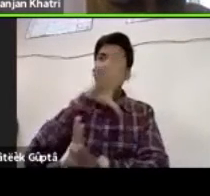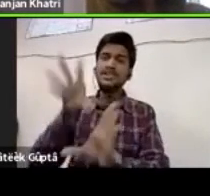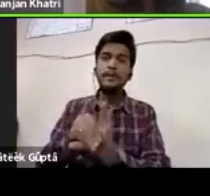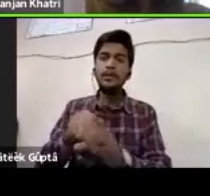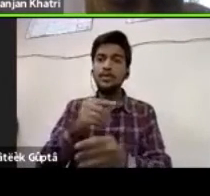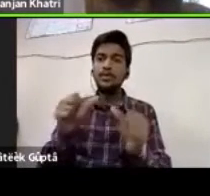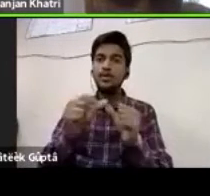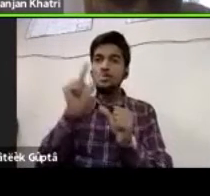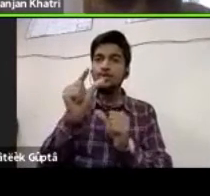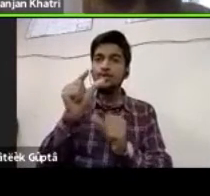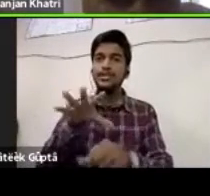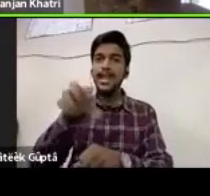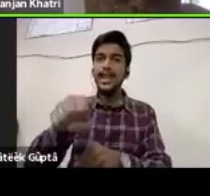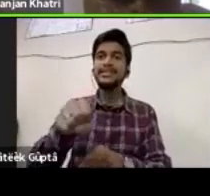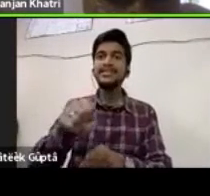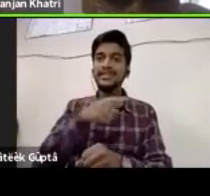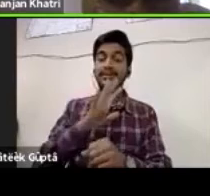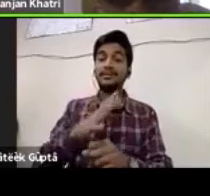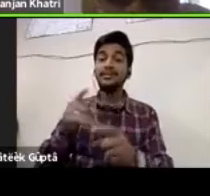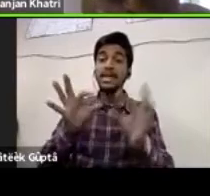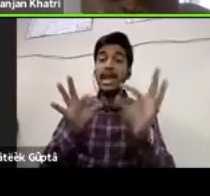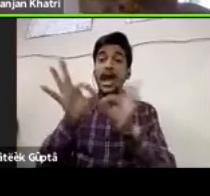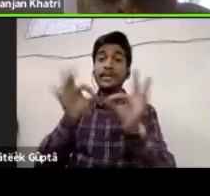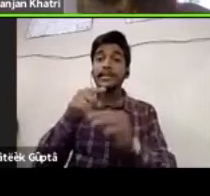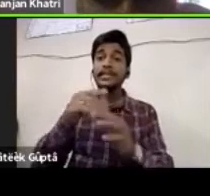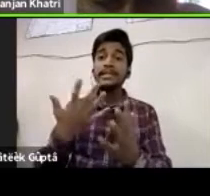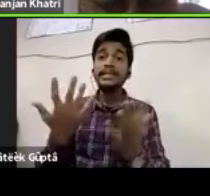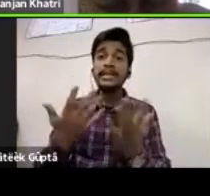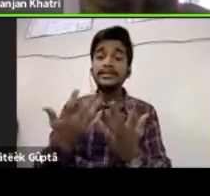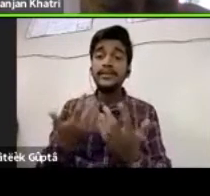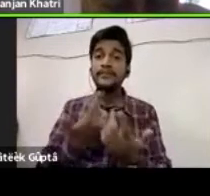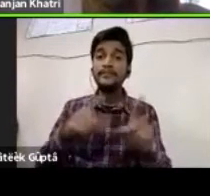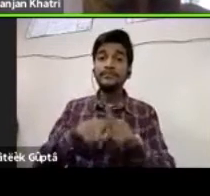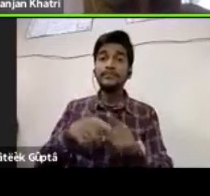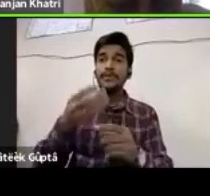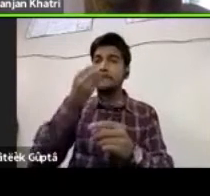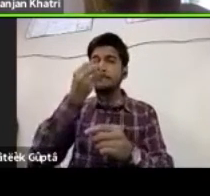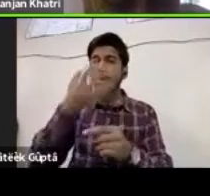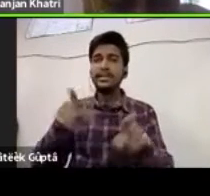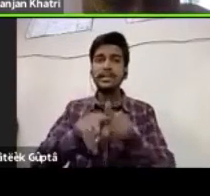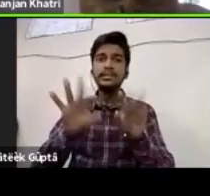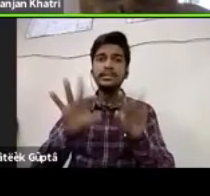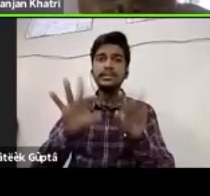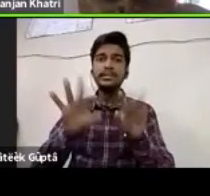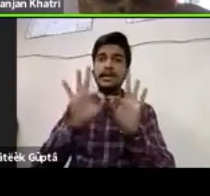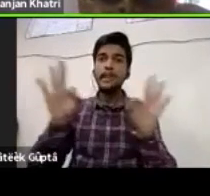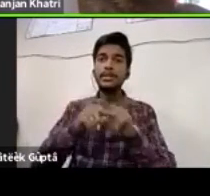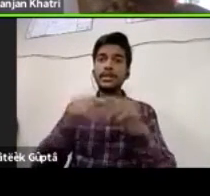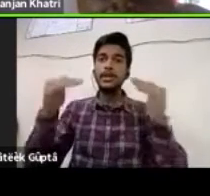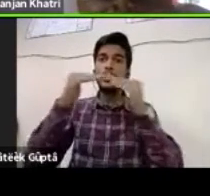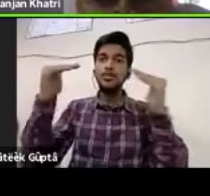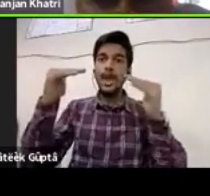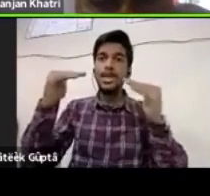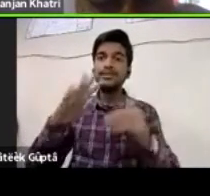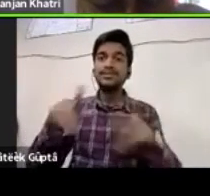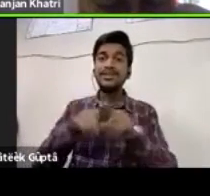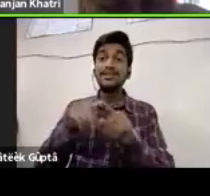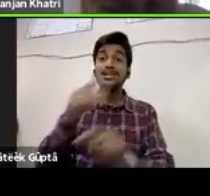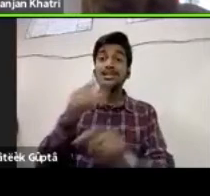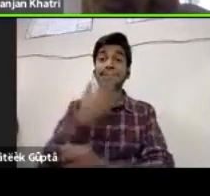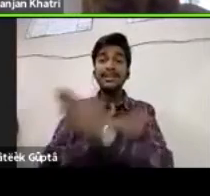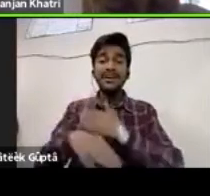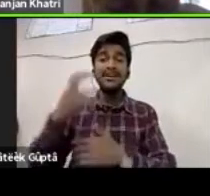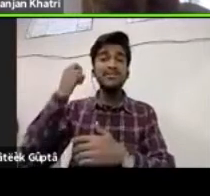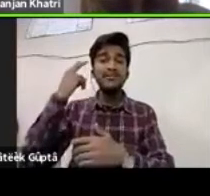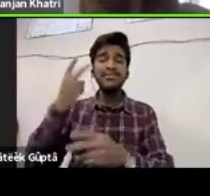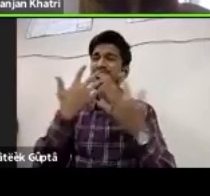होने चाहिए, वो इक्विटेबल होना चाहिए यानी सम्मानित होना चाहिए सबके लिए, यूजबल होना चाहिए यानी कि सहज होना